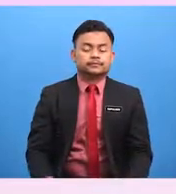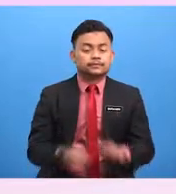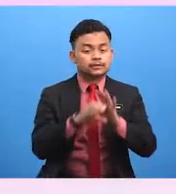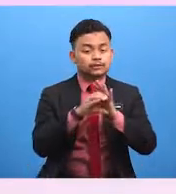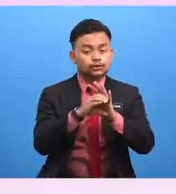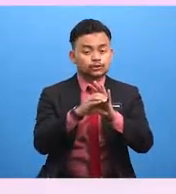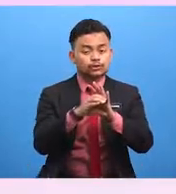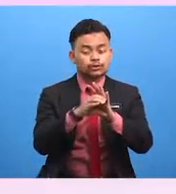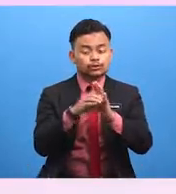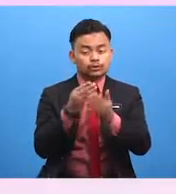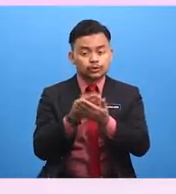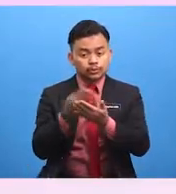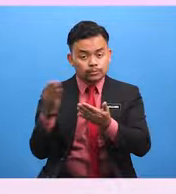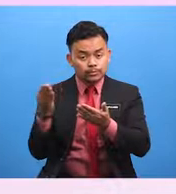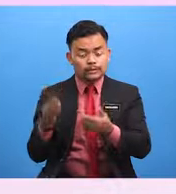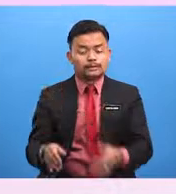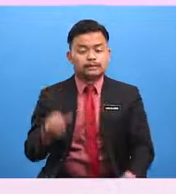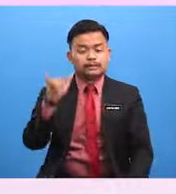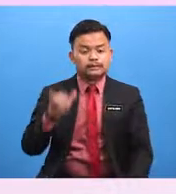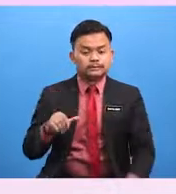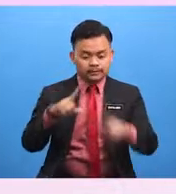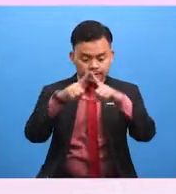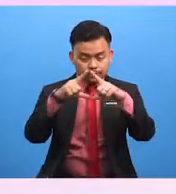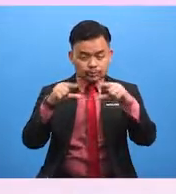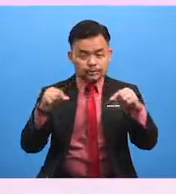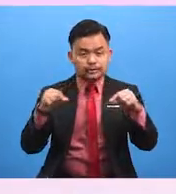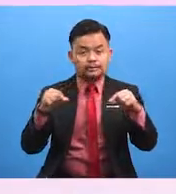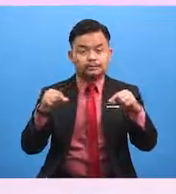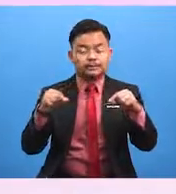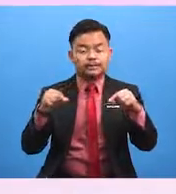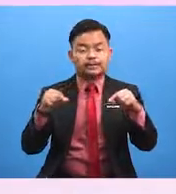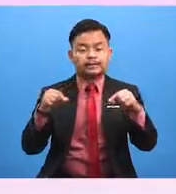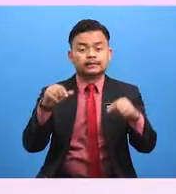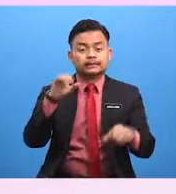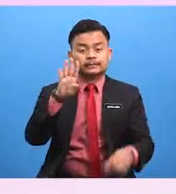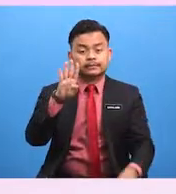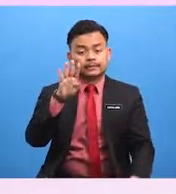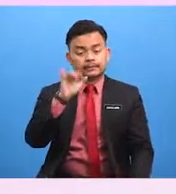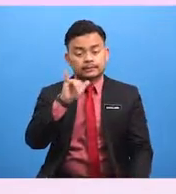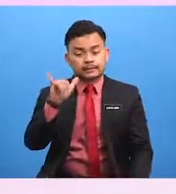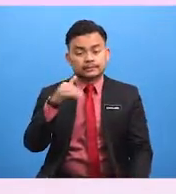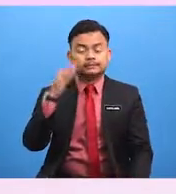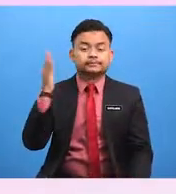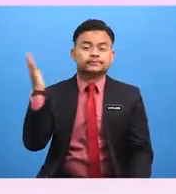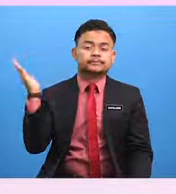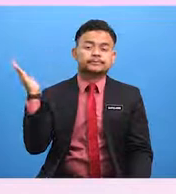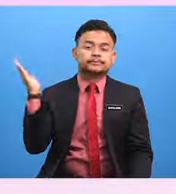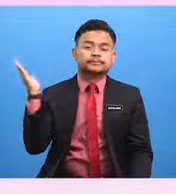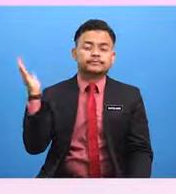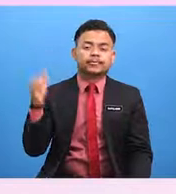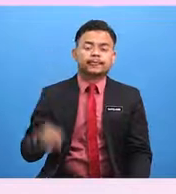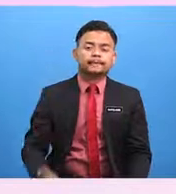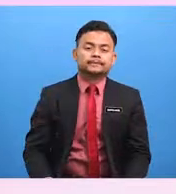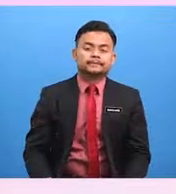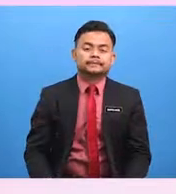Contoh objek yang berbentuk segi 4 sama adalah seperti biskut berbentuk segi